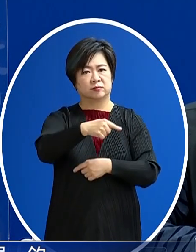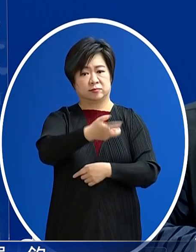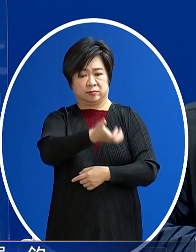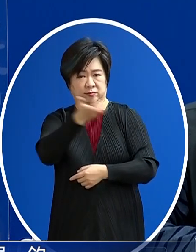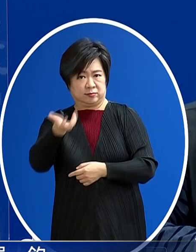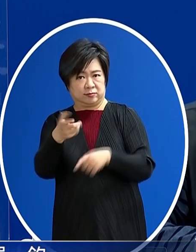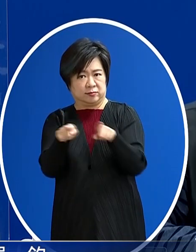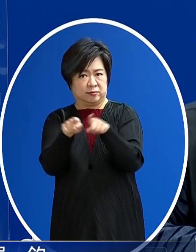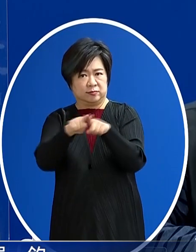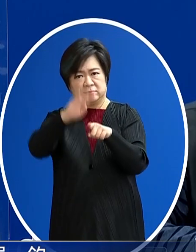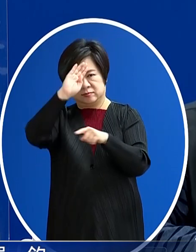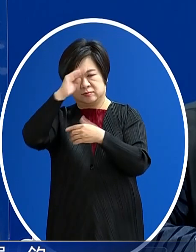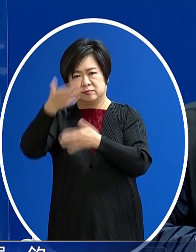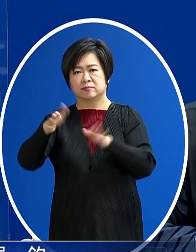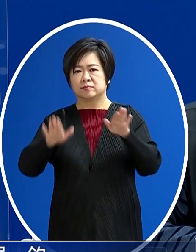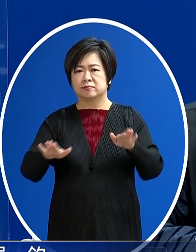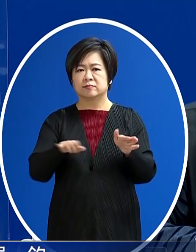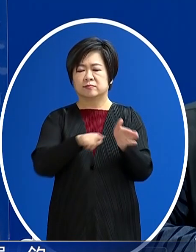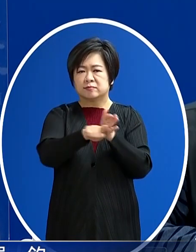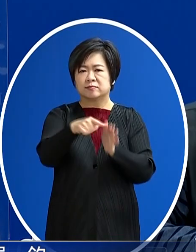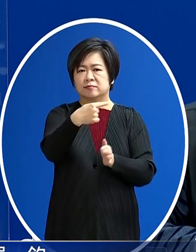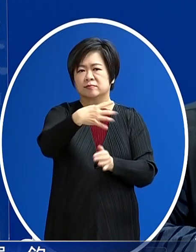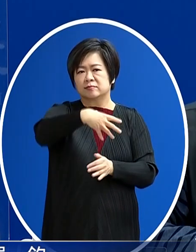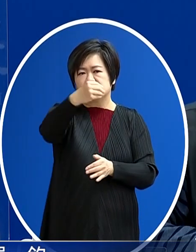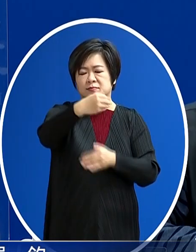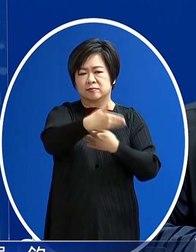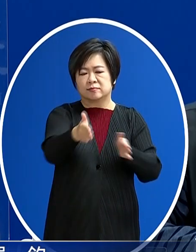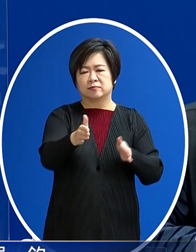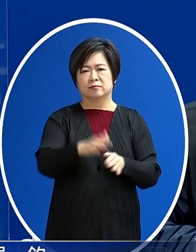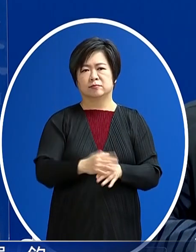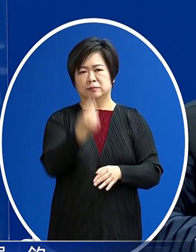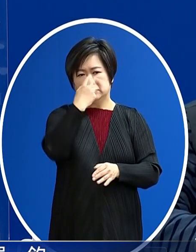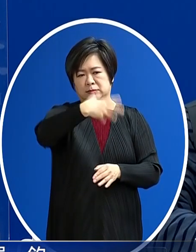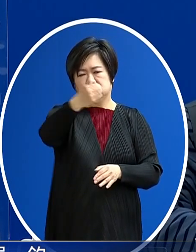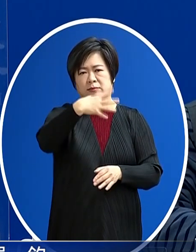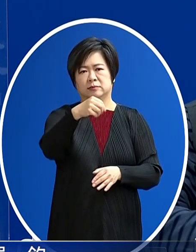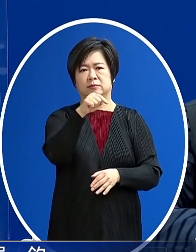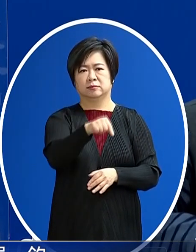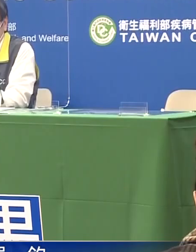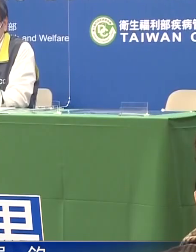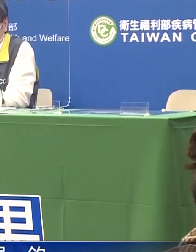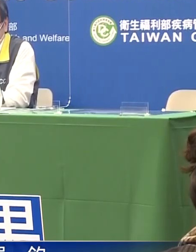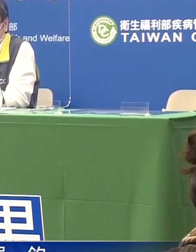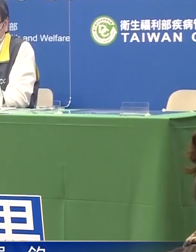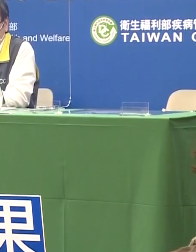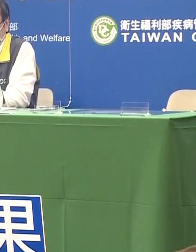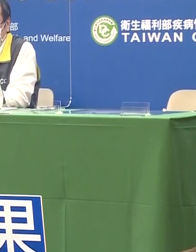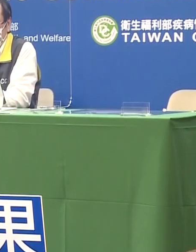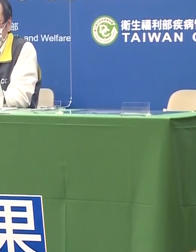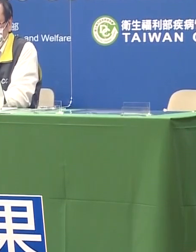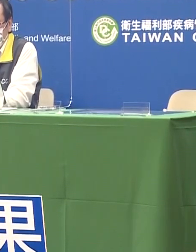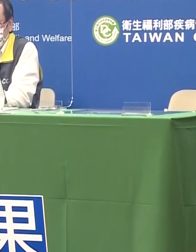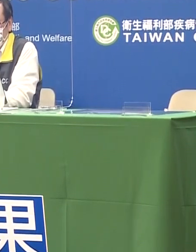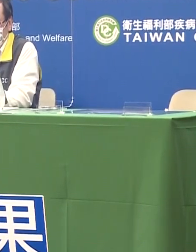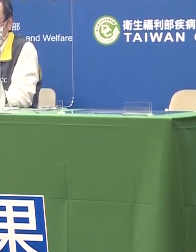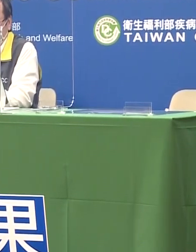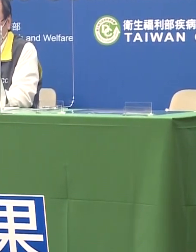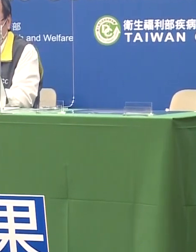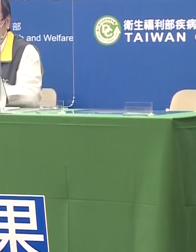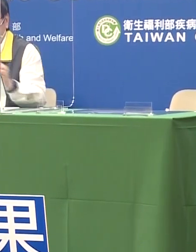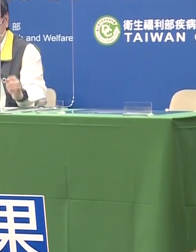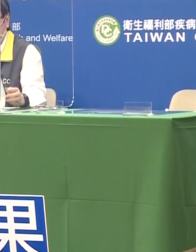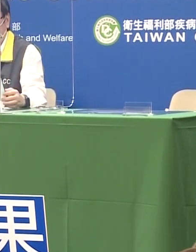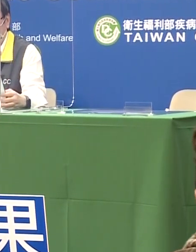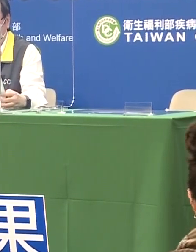我们的这个负压隔离病房。所以这是我们算首例有这个中重度以上症状的这个个案。 另外，国内在正月初四阁新增